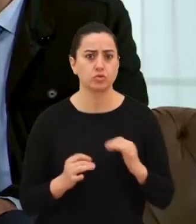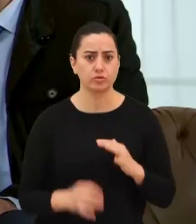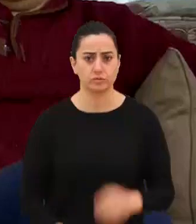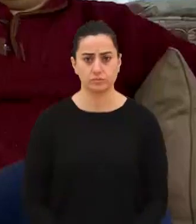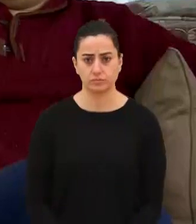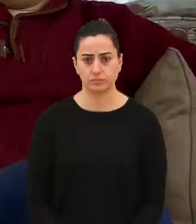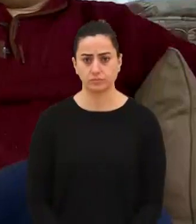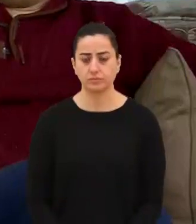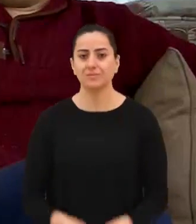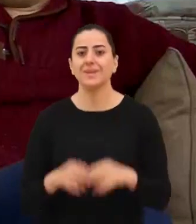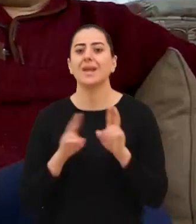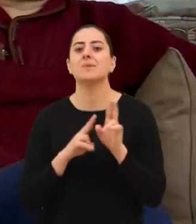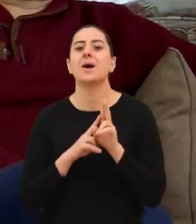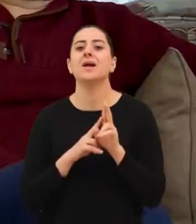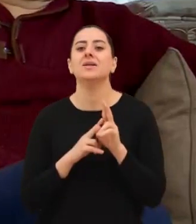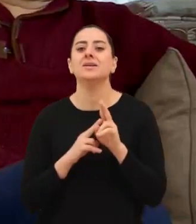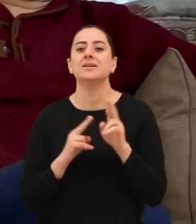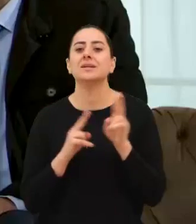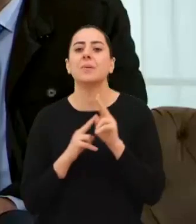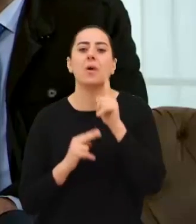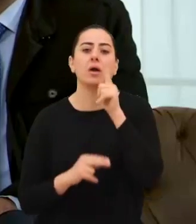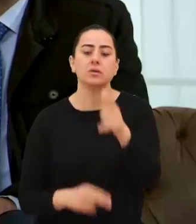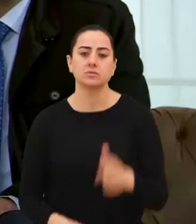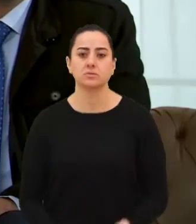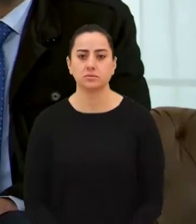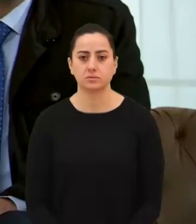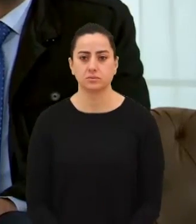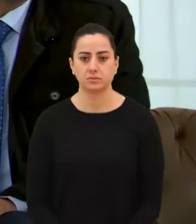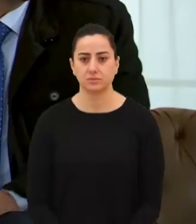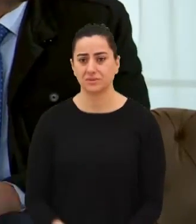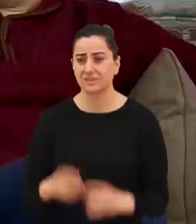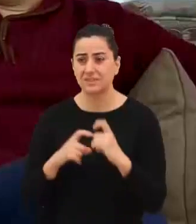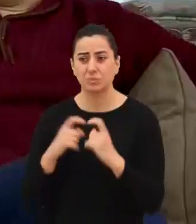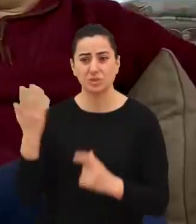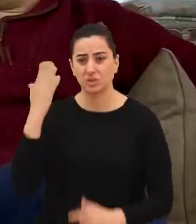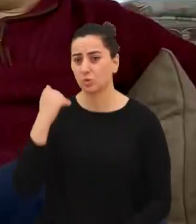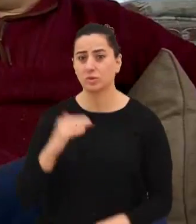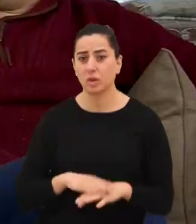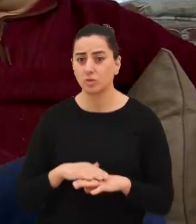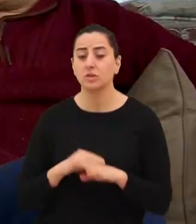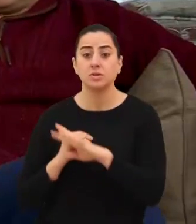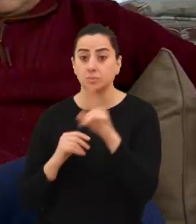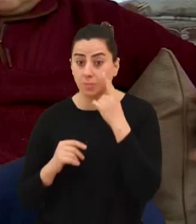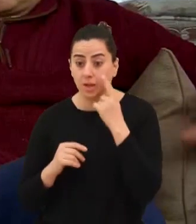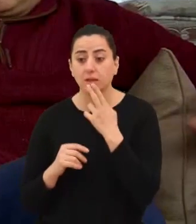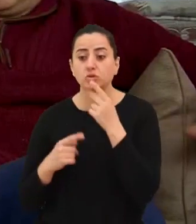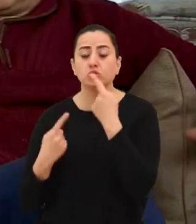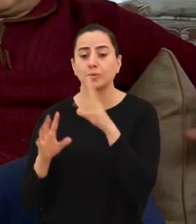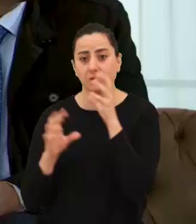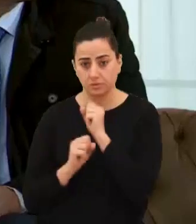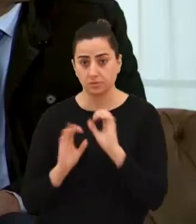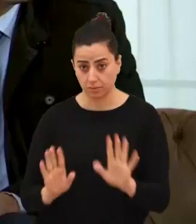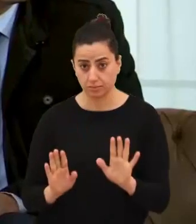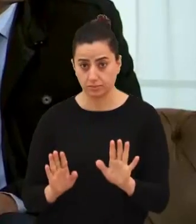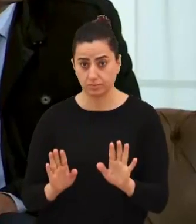sonra. Kemal'im! Kemal'im! Dur, Serpil çağırıyor. Bana bakın, kadınlara bir şey söylemeyin, tamam